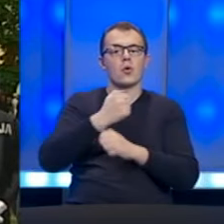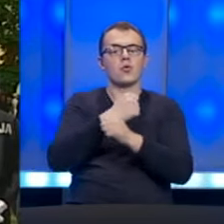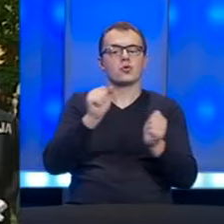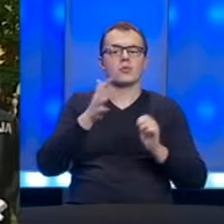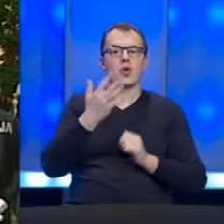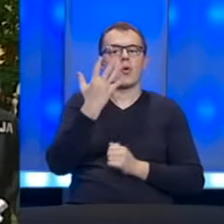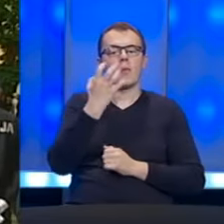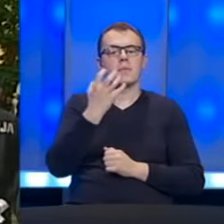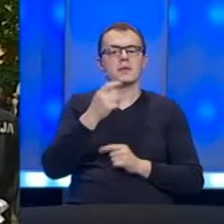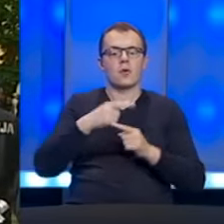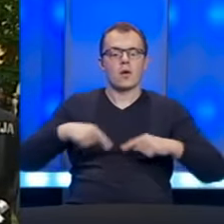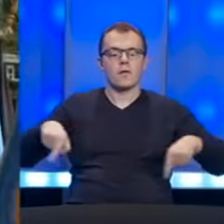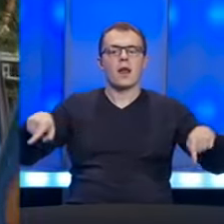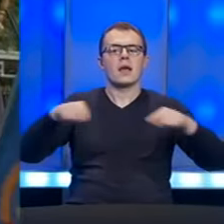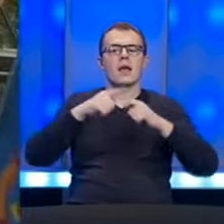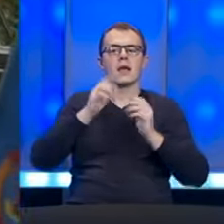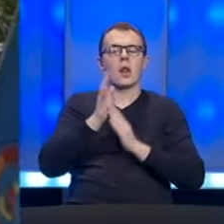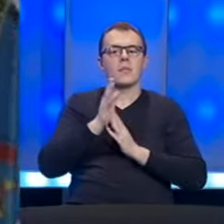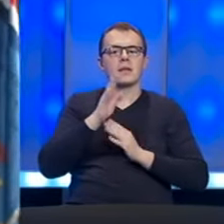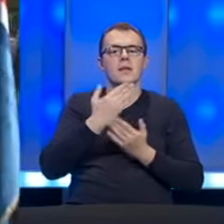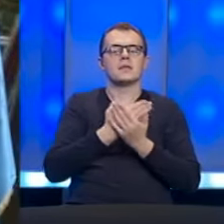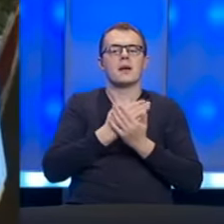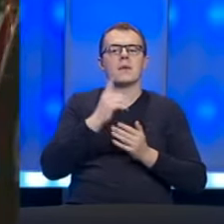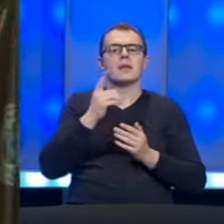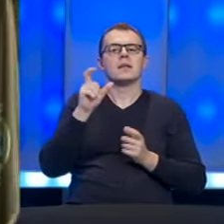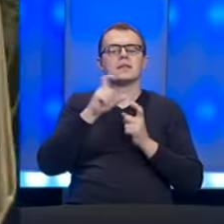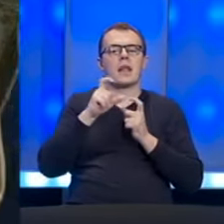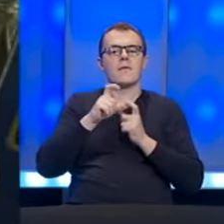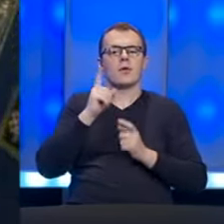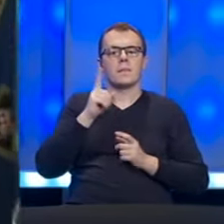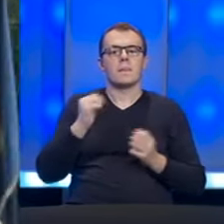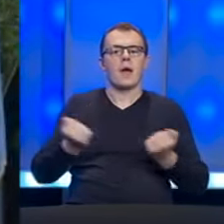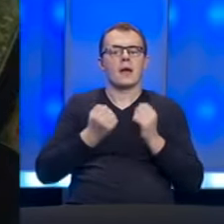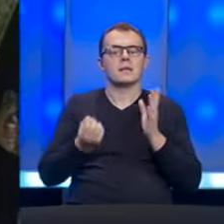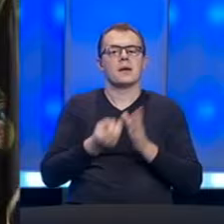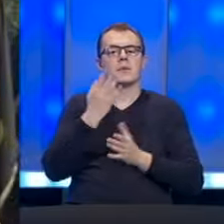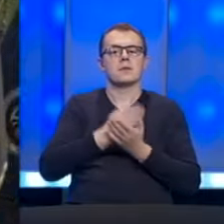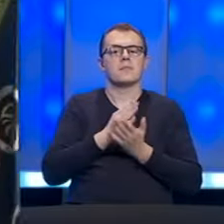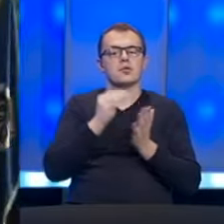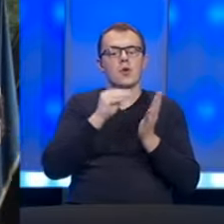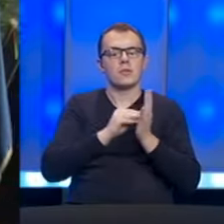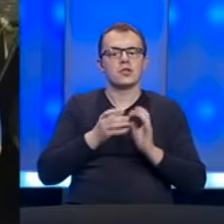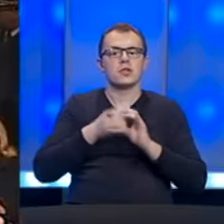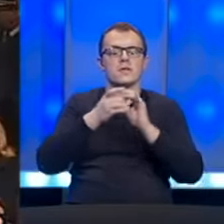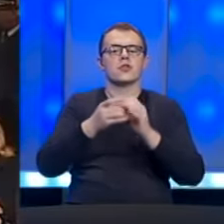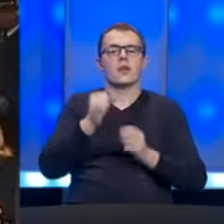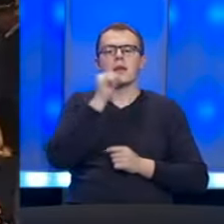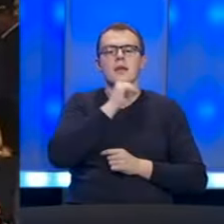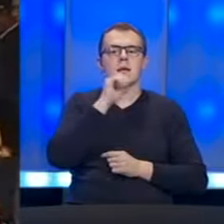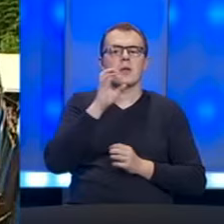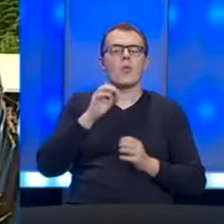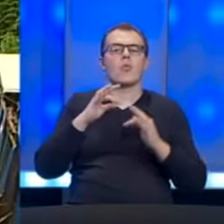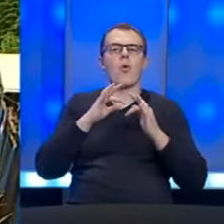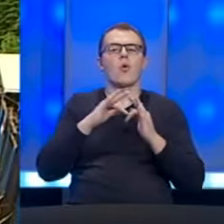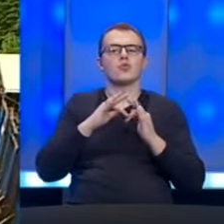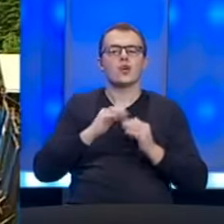oko 500 kvadratnih kilometara zapadne Slavonije. Akcija Bljesak bit će obilježena izvođenjem himne u Okučanima.